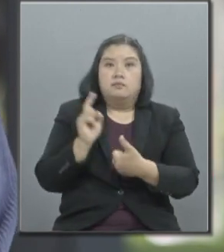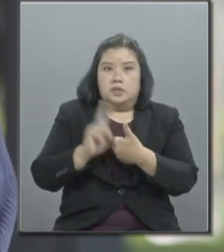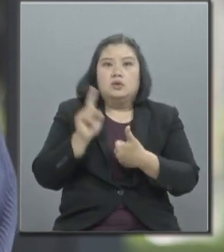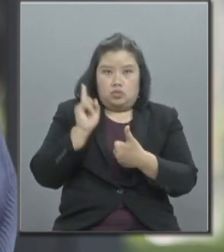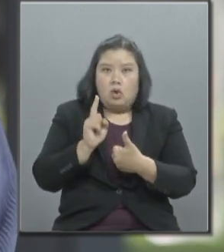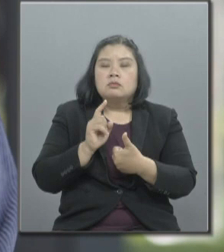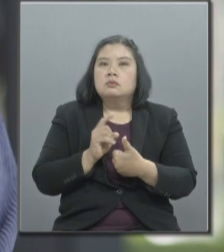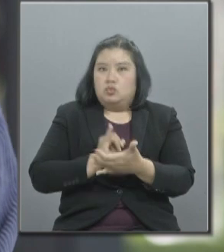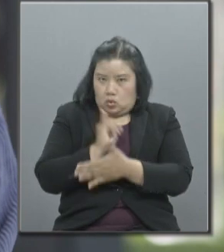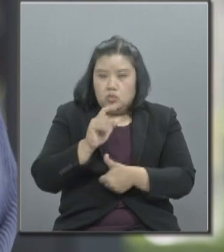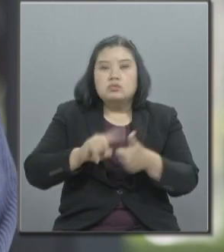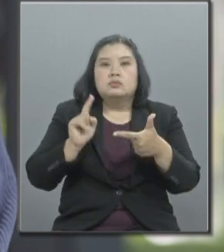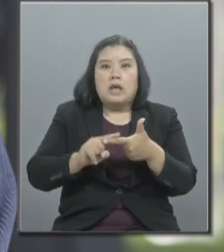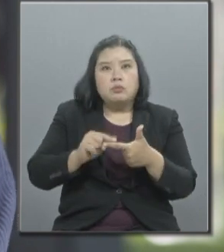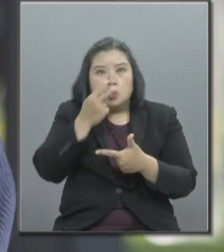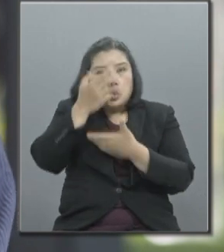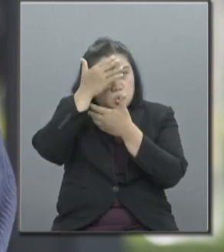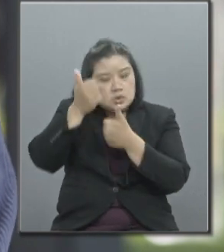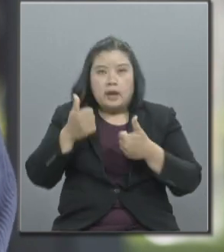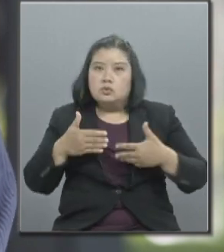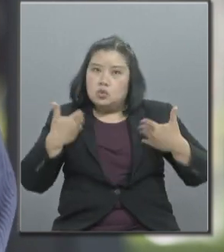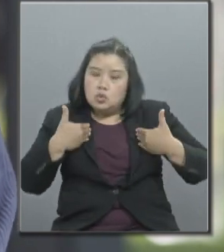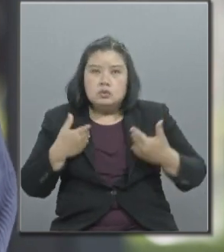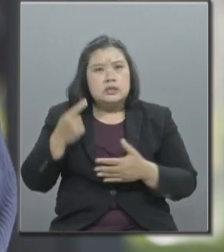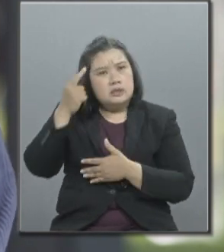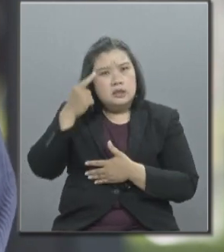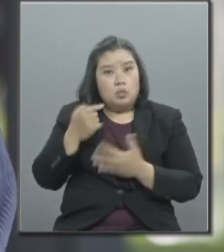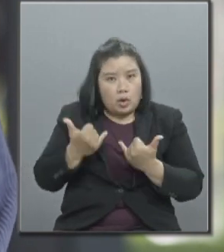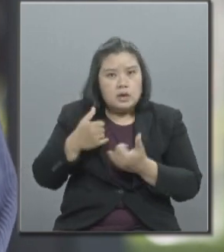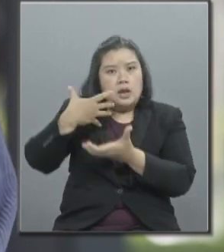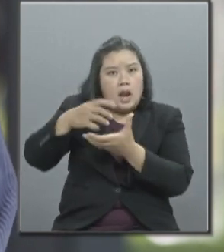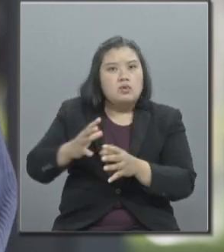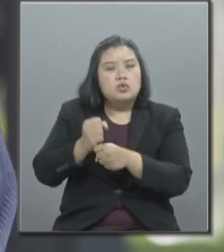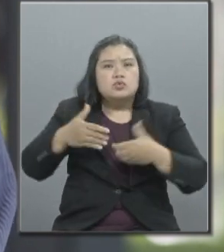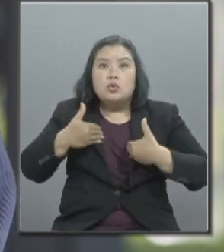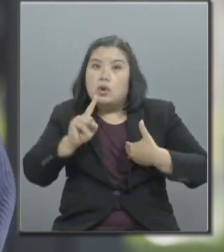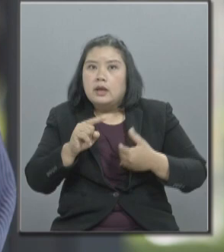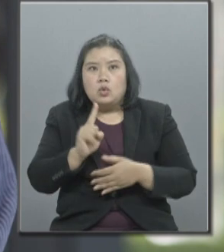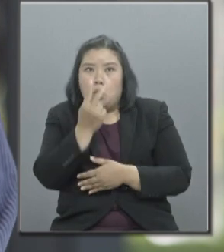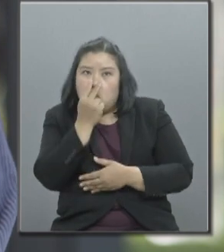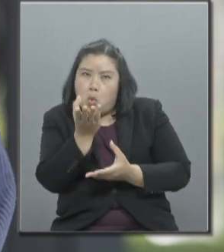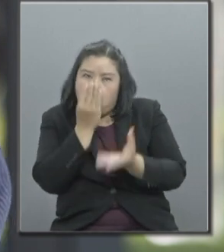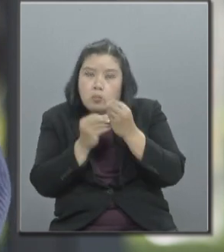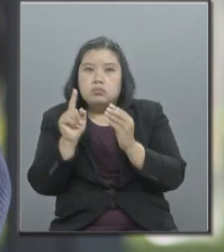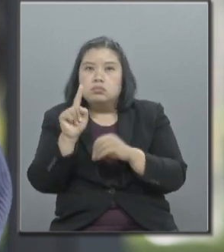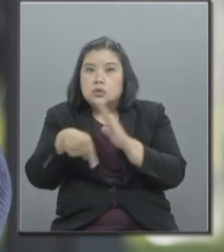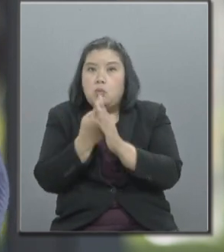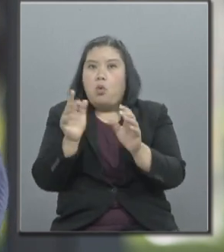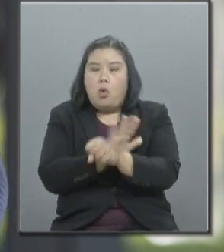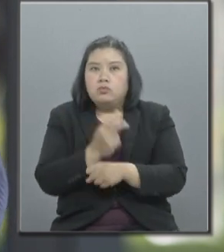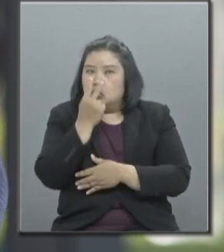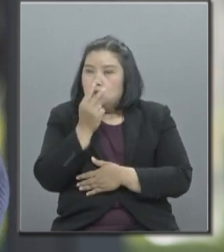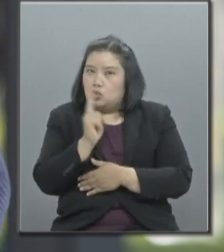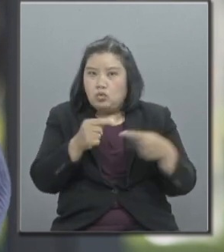ำน่าสนใจดึงดูดบอกได้ว่ามีอะไรน่าสนใจในสารคดีตอนนี้ที่เขาต้องติดตามตลอดทั้งชั่วโมงนี้ห้ามพลาดเด็ดข